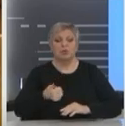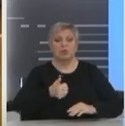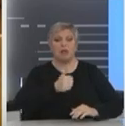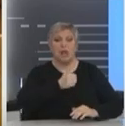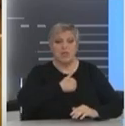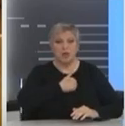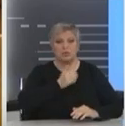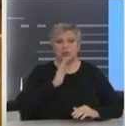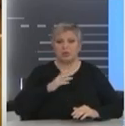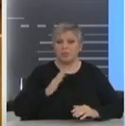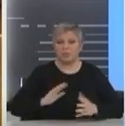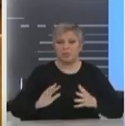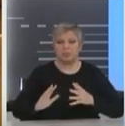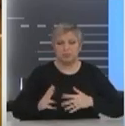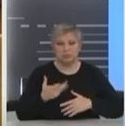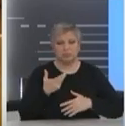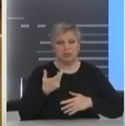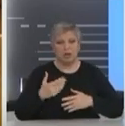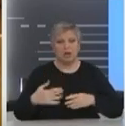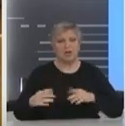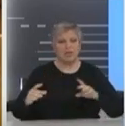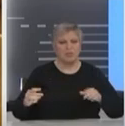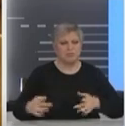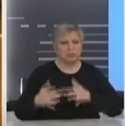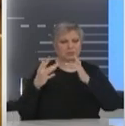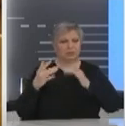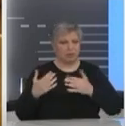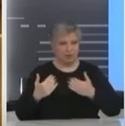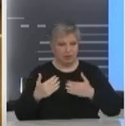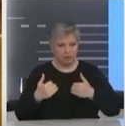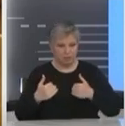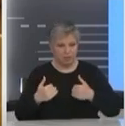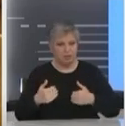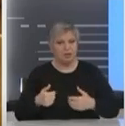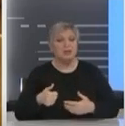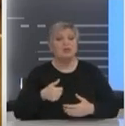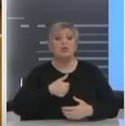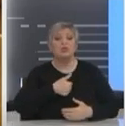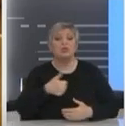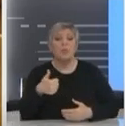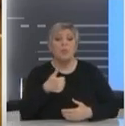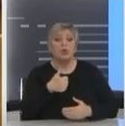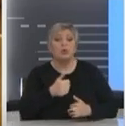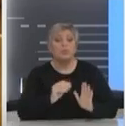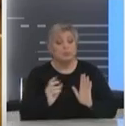στην απαρτία στα πρωτοβάθμια σωματεία. Και τι λέει αυτή η